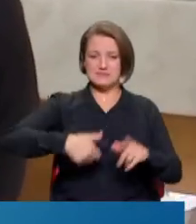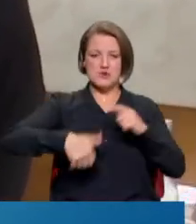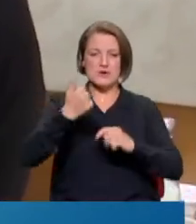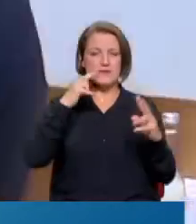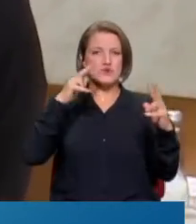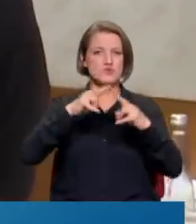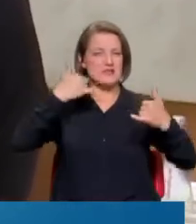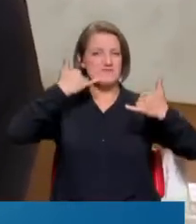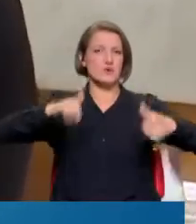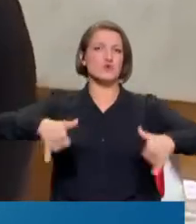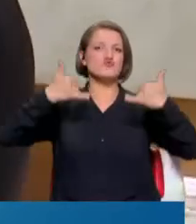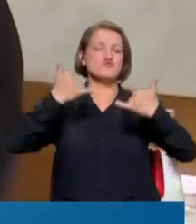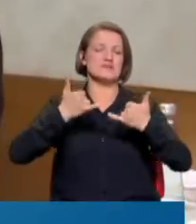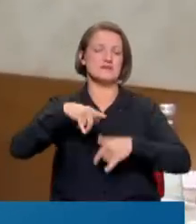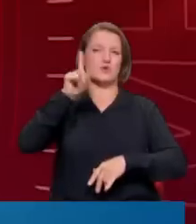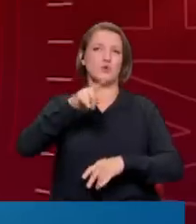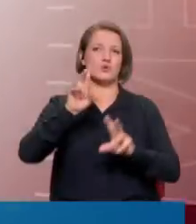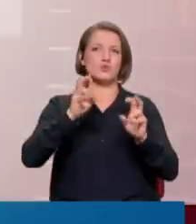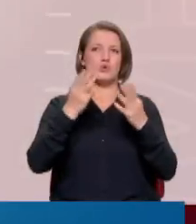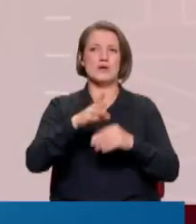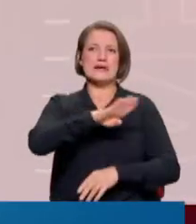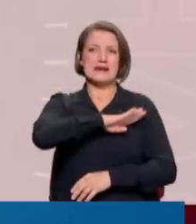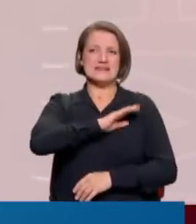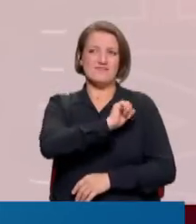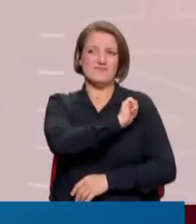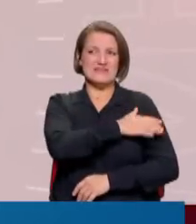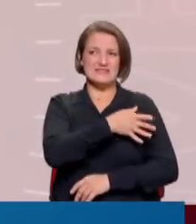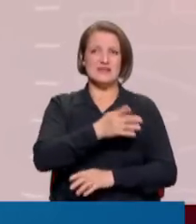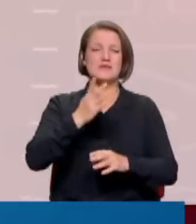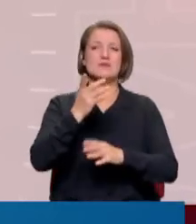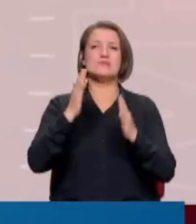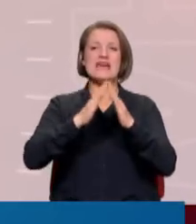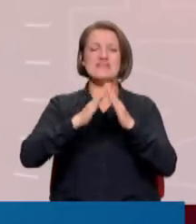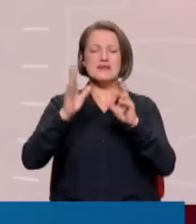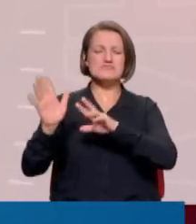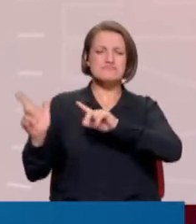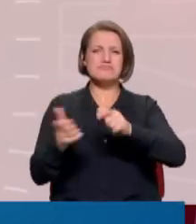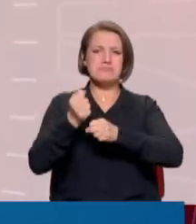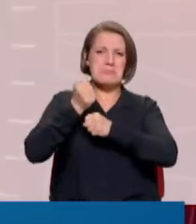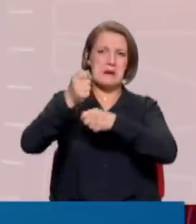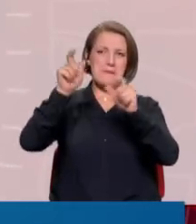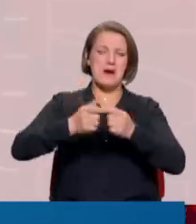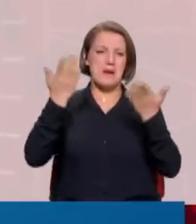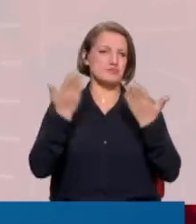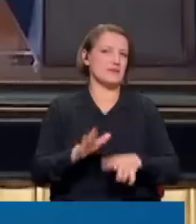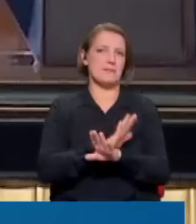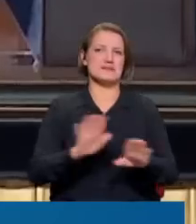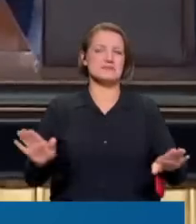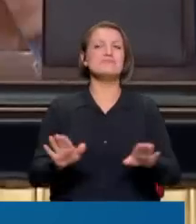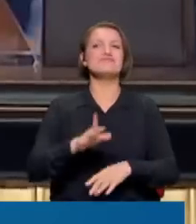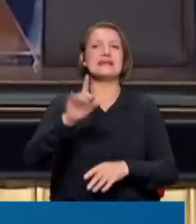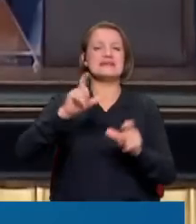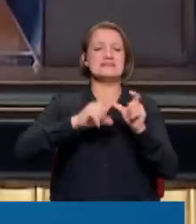ile yaptığı telefon görüşmesinde de gündeme geldi Gazze'deki Filistinlilerin yurtlarından göç etmeye zorlanması kabul edilemez